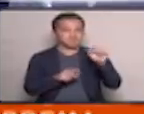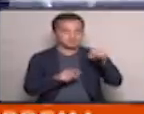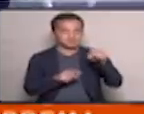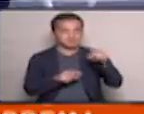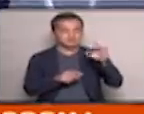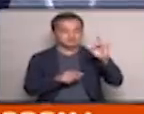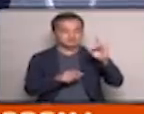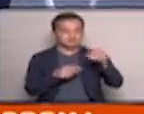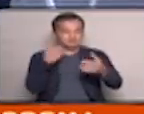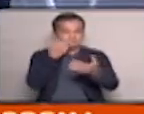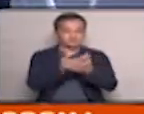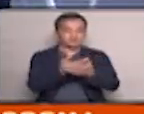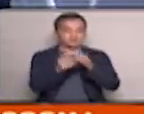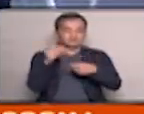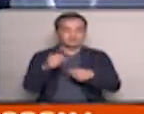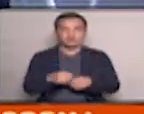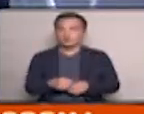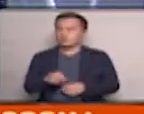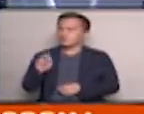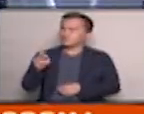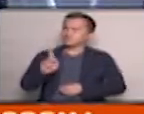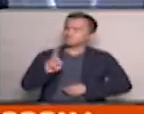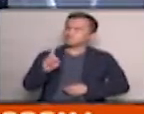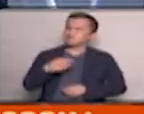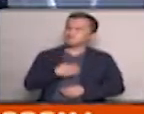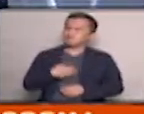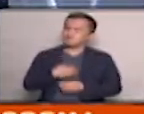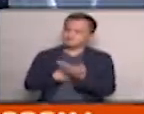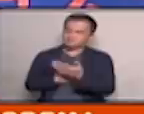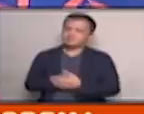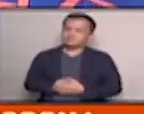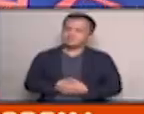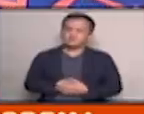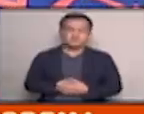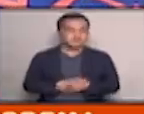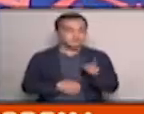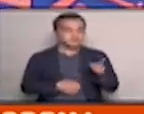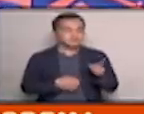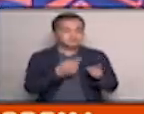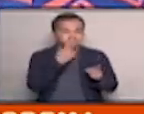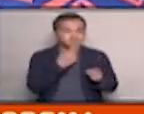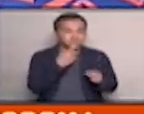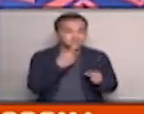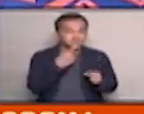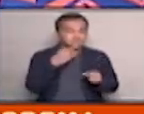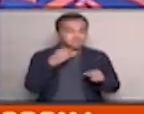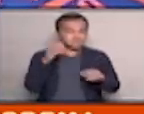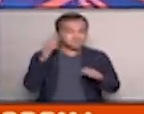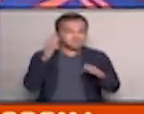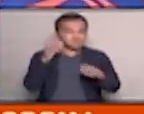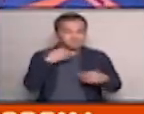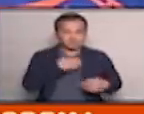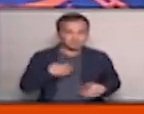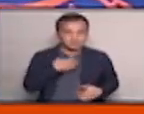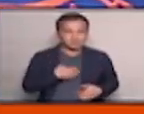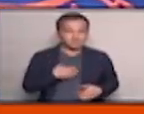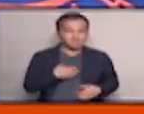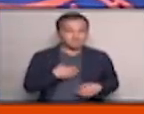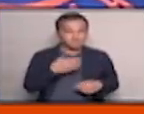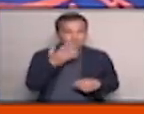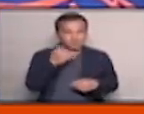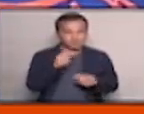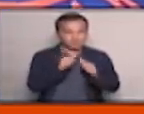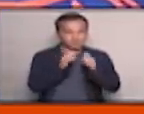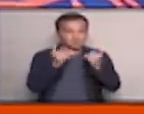mga probinsya po, hindi po nakaluwas. Anong pinakareklamo niyo, sir? Ang pinakareklamo po namin dito is kasi po yung agency